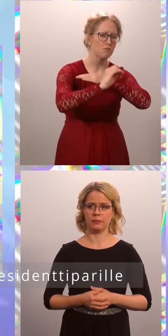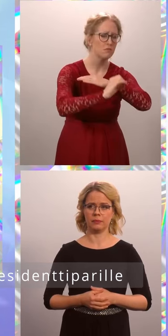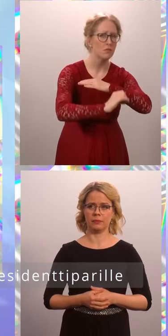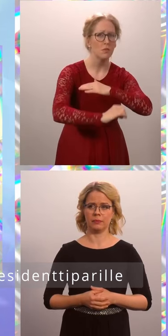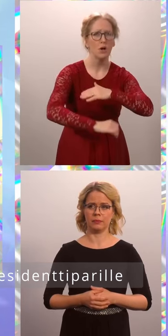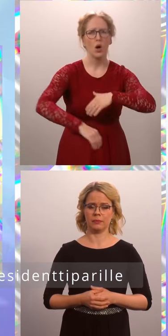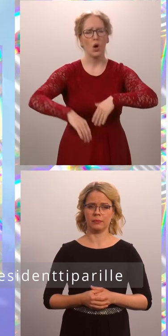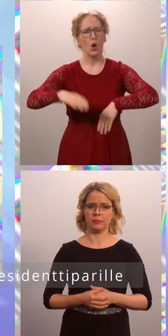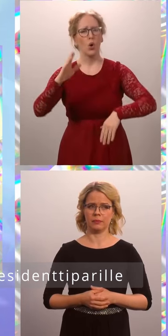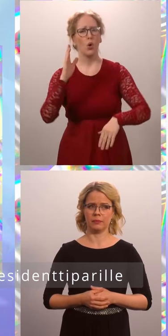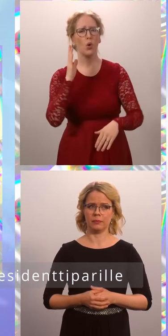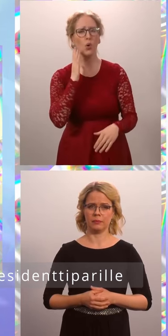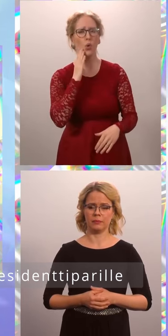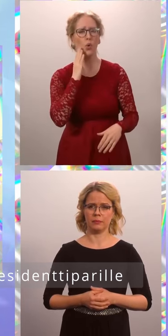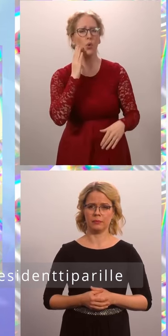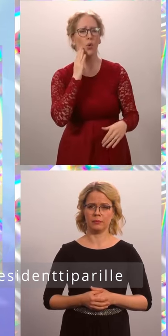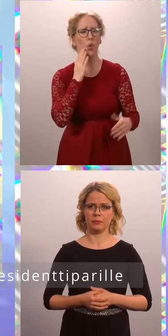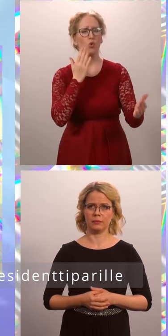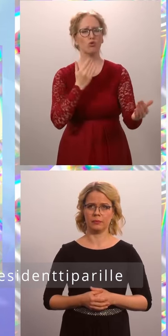jo toi